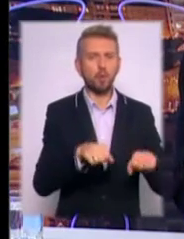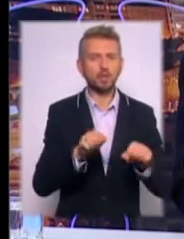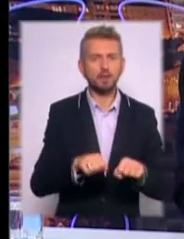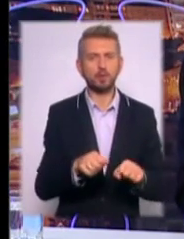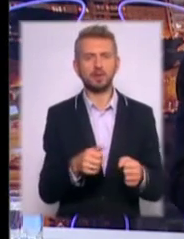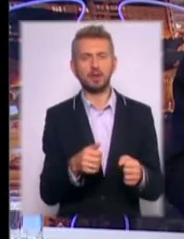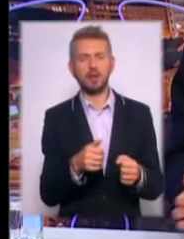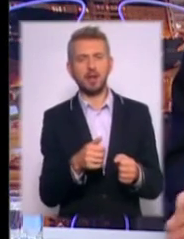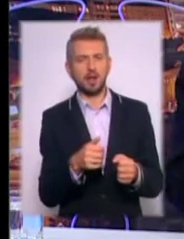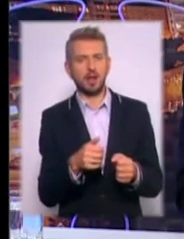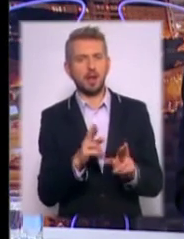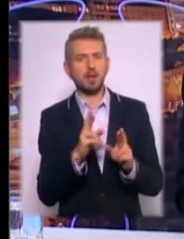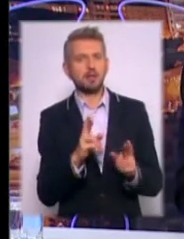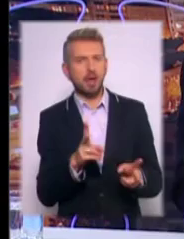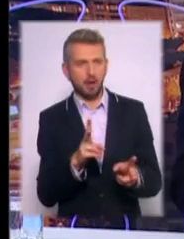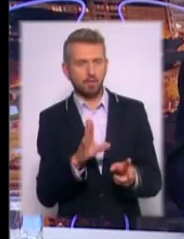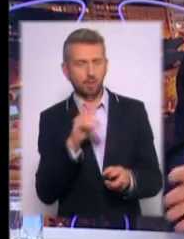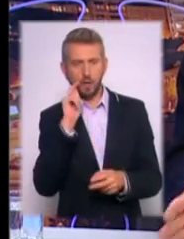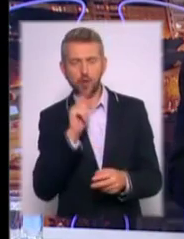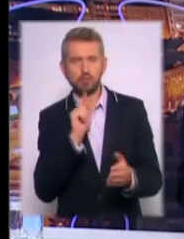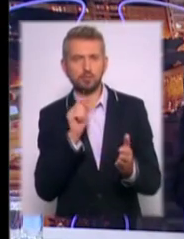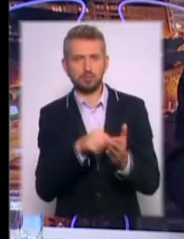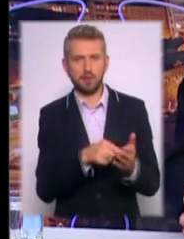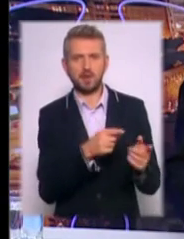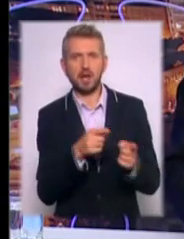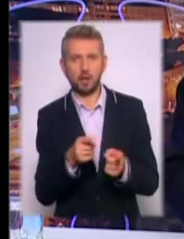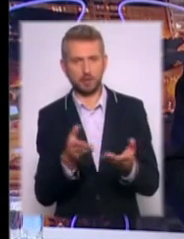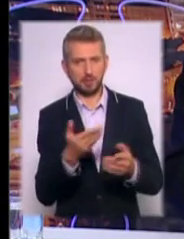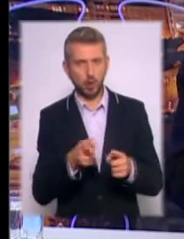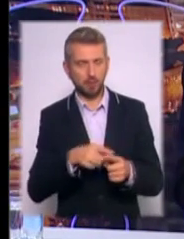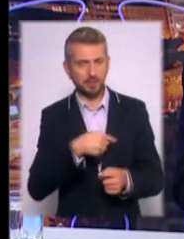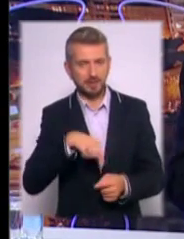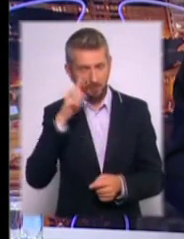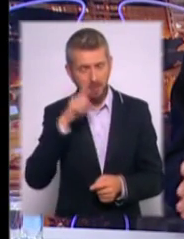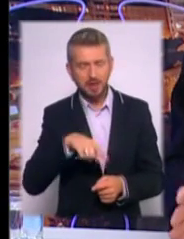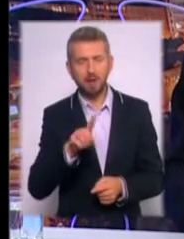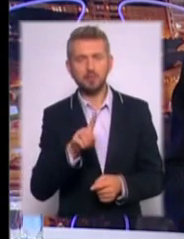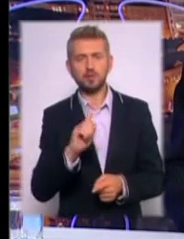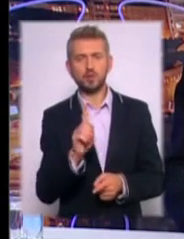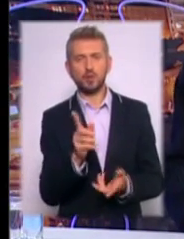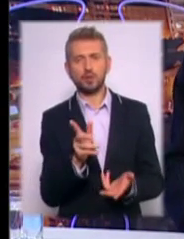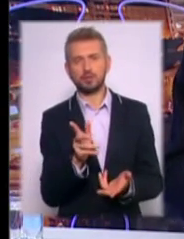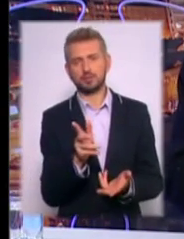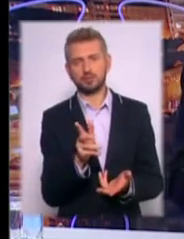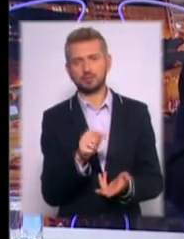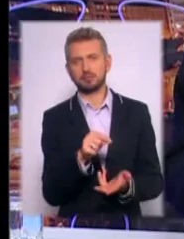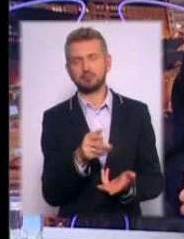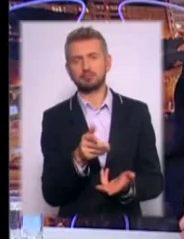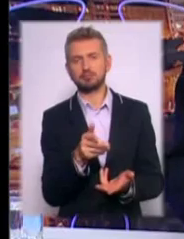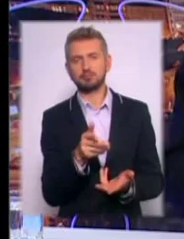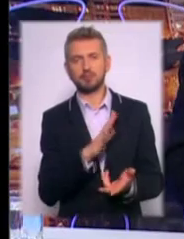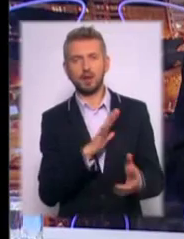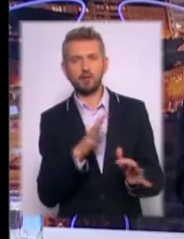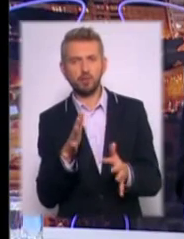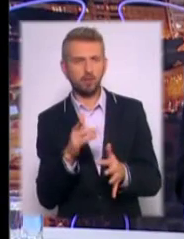якими каналами в Україну проникають, наприклад, ті загрози, про які ми знаємо. Ми знаємо, що там відбувається